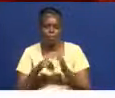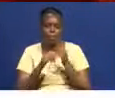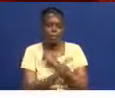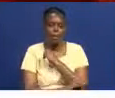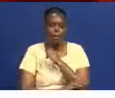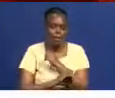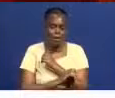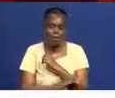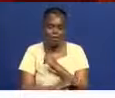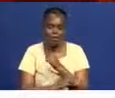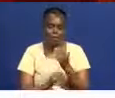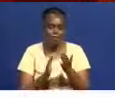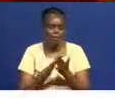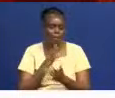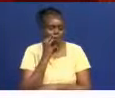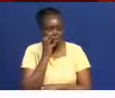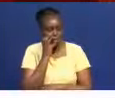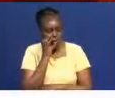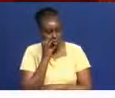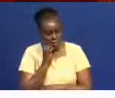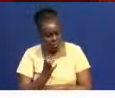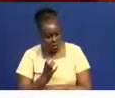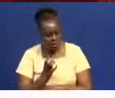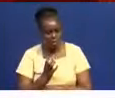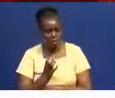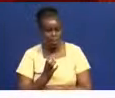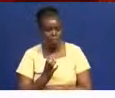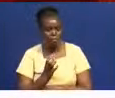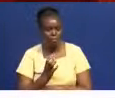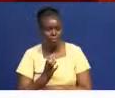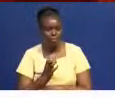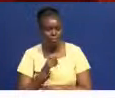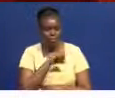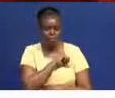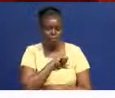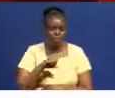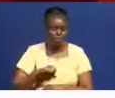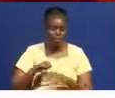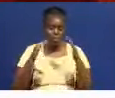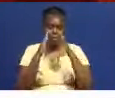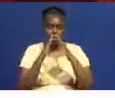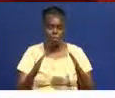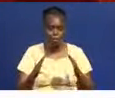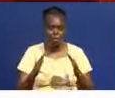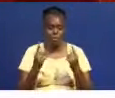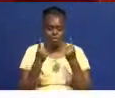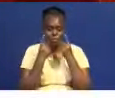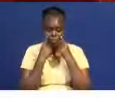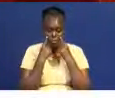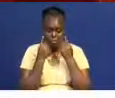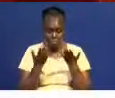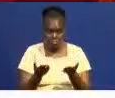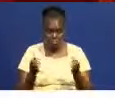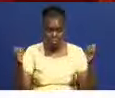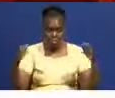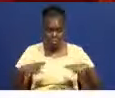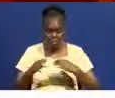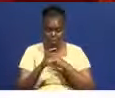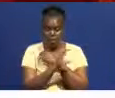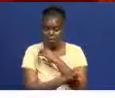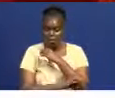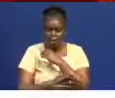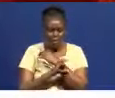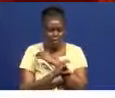Bwana Speaker, ni jambo la kusikitisha sisi kama bunge tukiwa hapa kuona kwamba nchi yetu